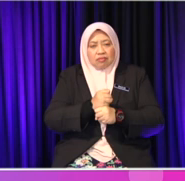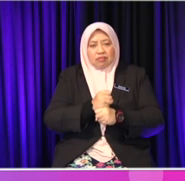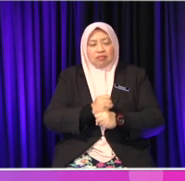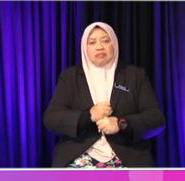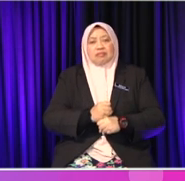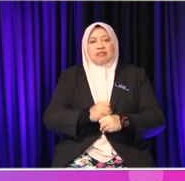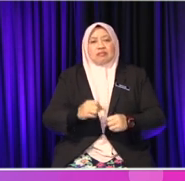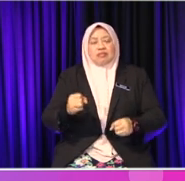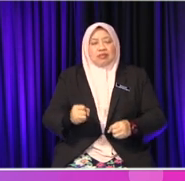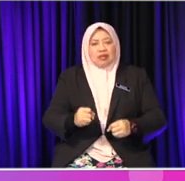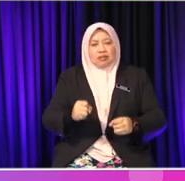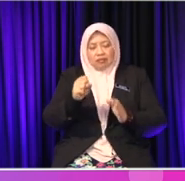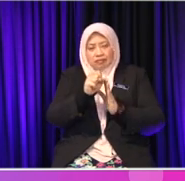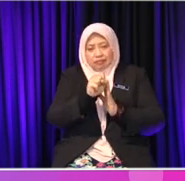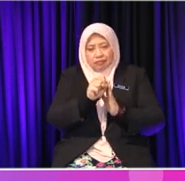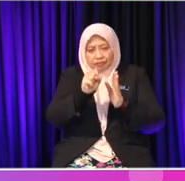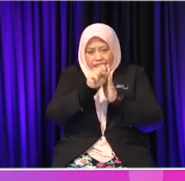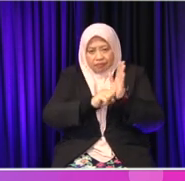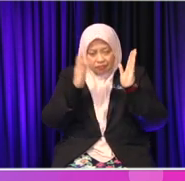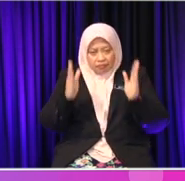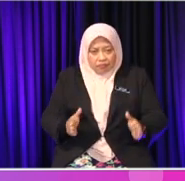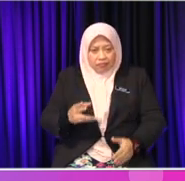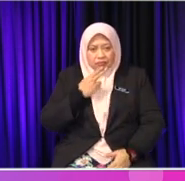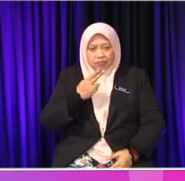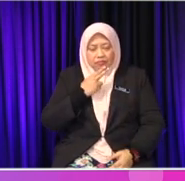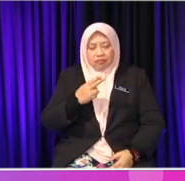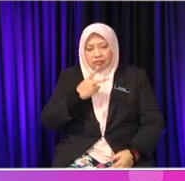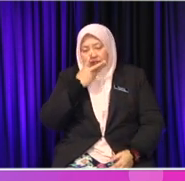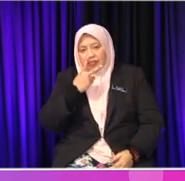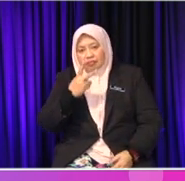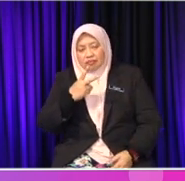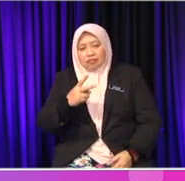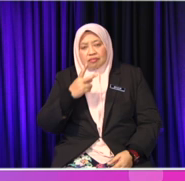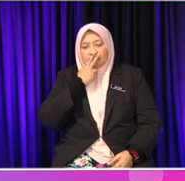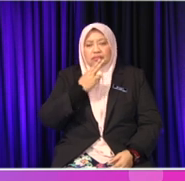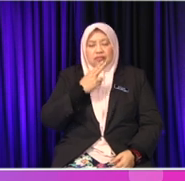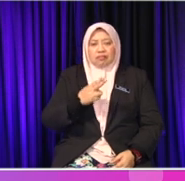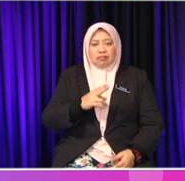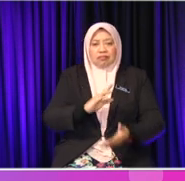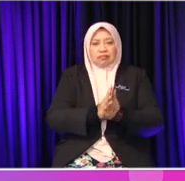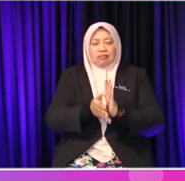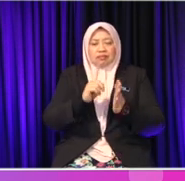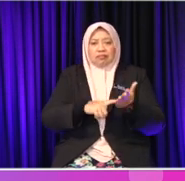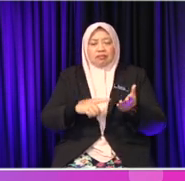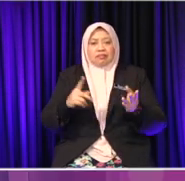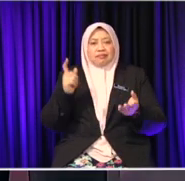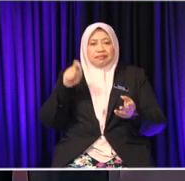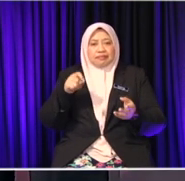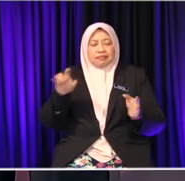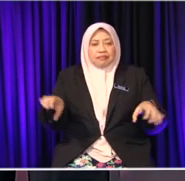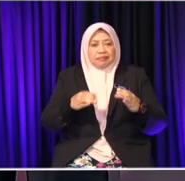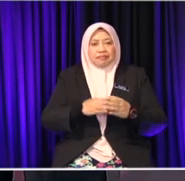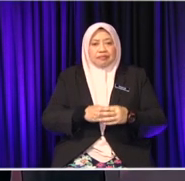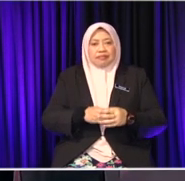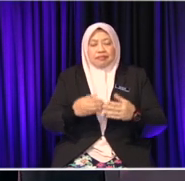Geo ini seorang perokok Tegar jadi kena rujuklah pakai merokok jadi apa Kenapa Oke dah dapat tiga perkara itu